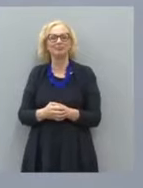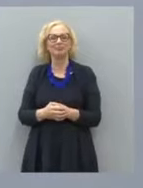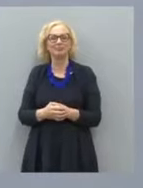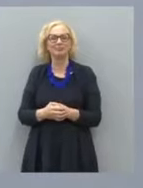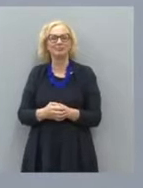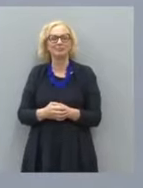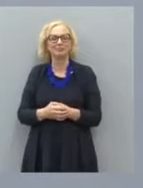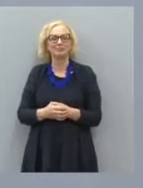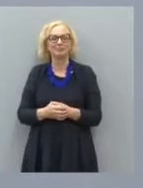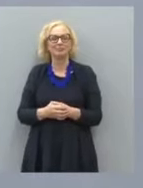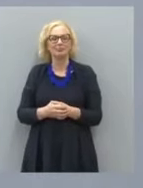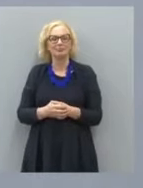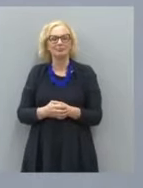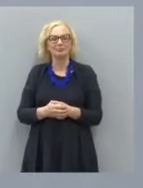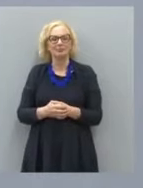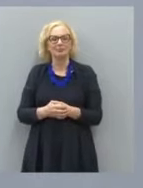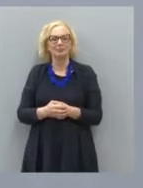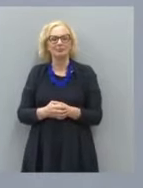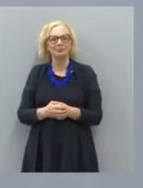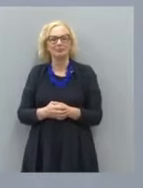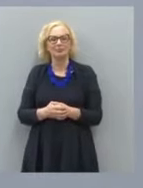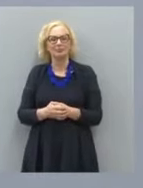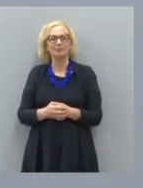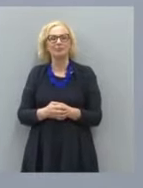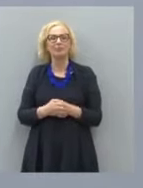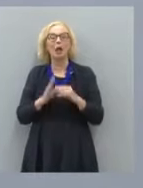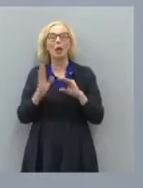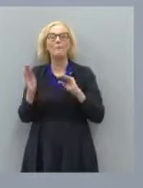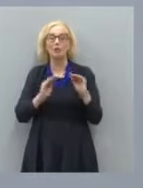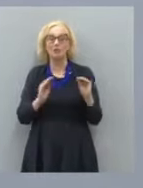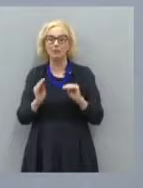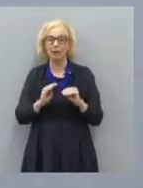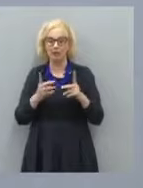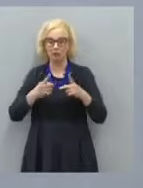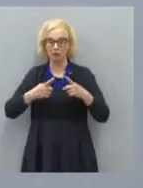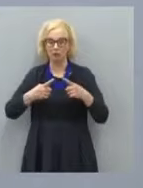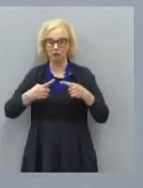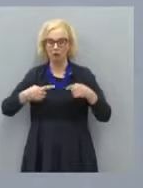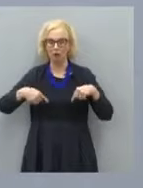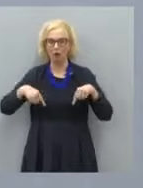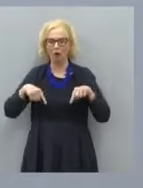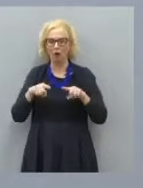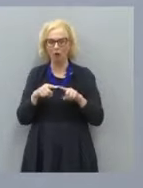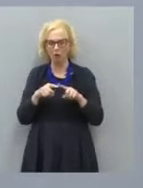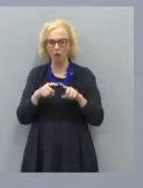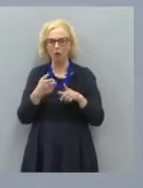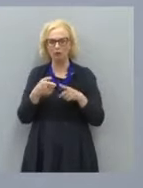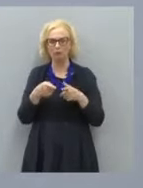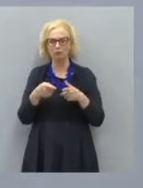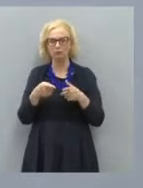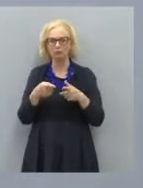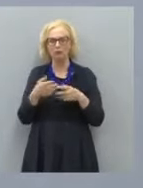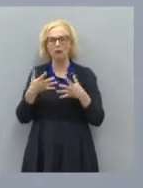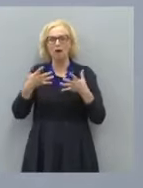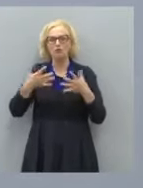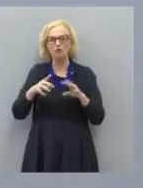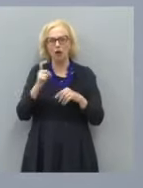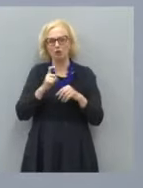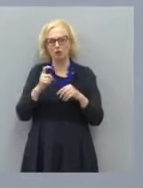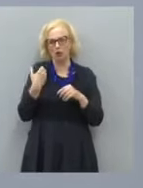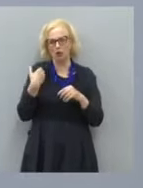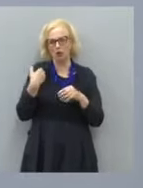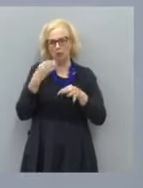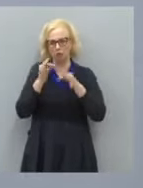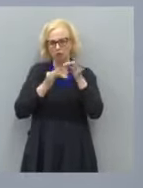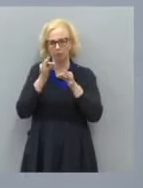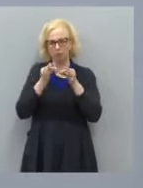il provvedimento che abbiamo illustrato ancora nei giorni scorsi sia